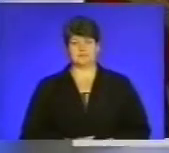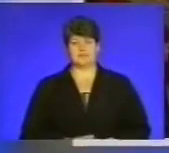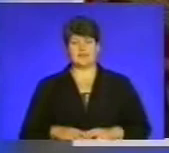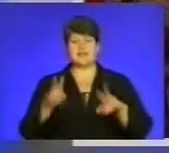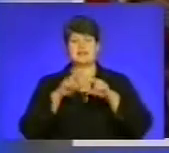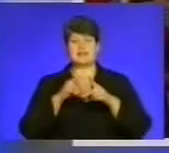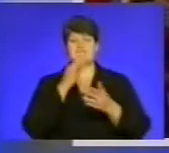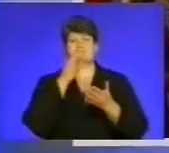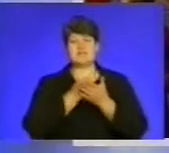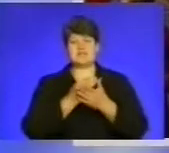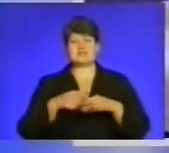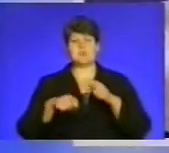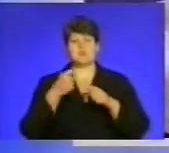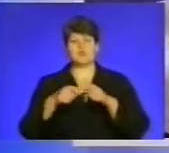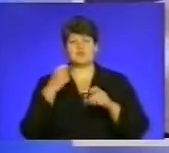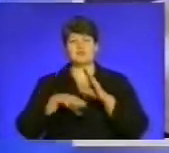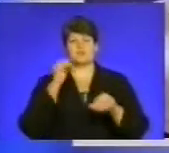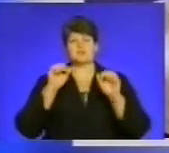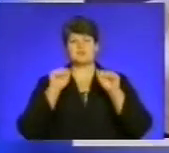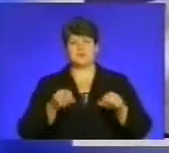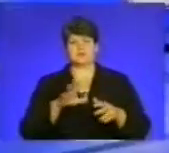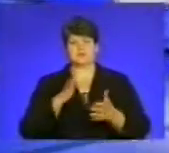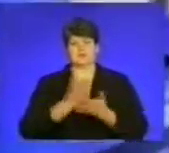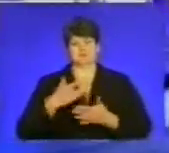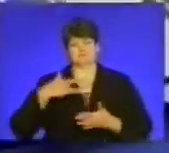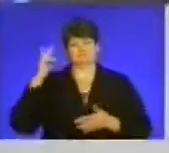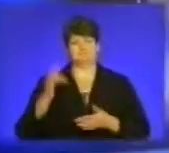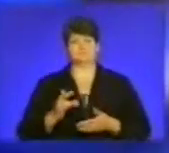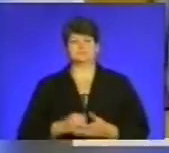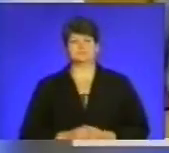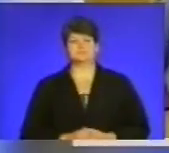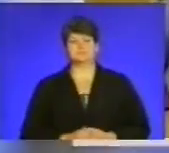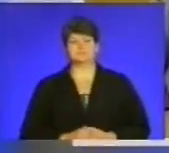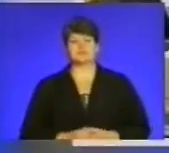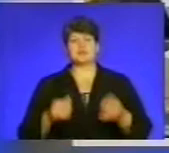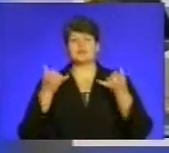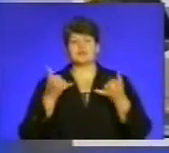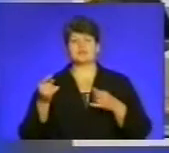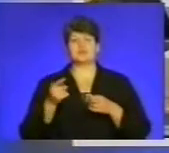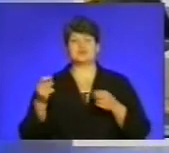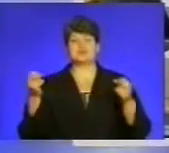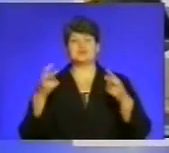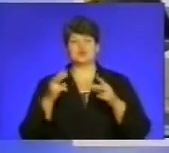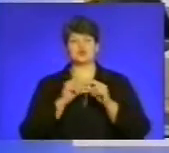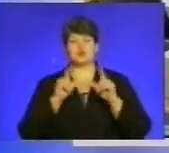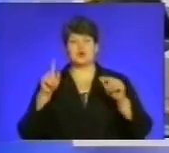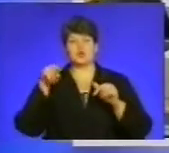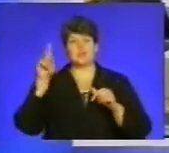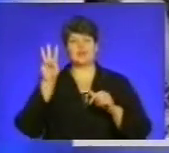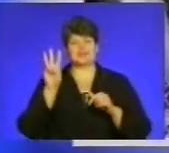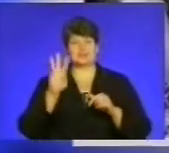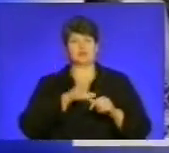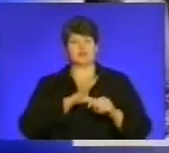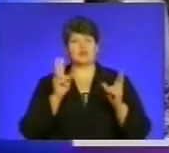Кримінальна відповідальність за порушення виборчих прав стала більш жорсткою. Сьогодні в Тернопільській спеціалізованій школі номер 3